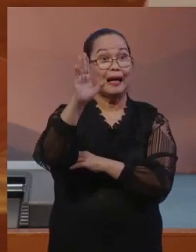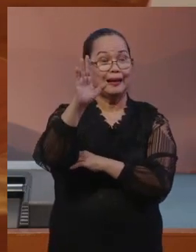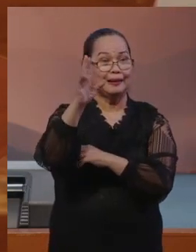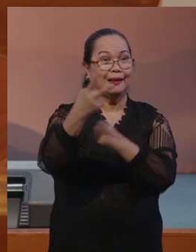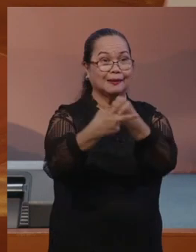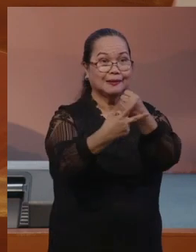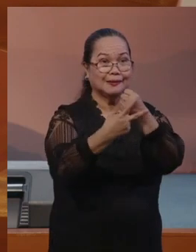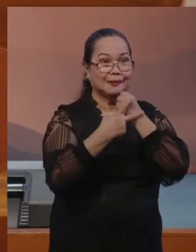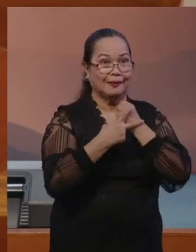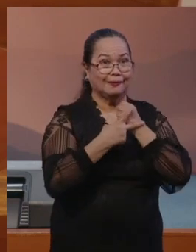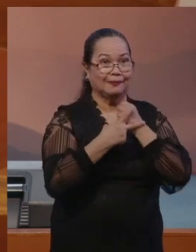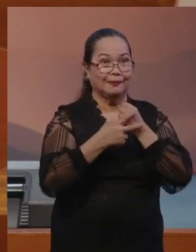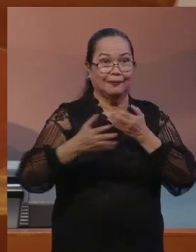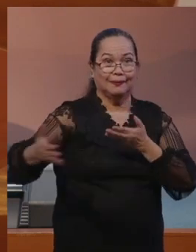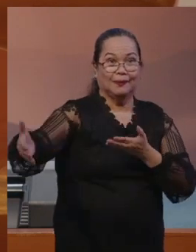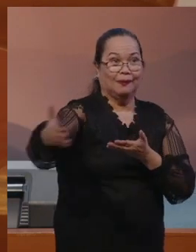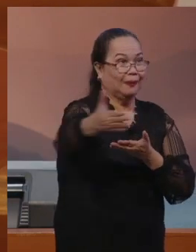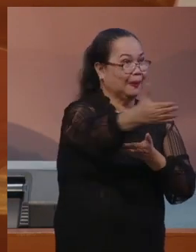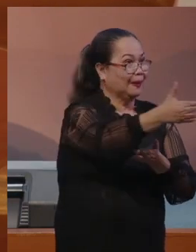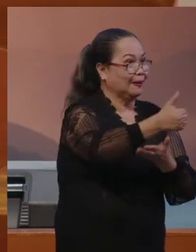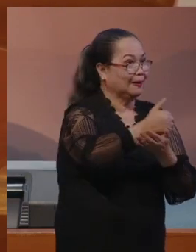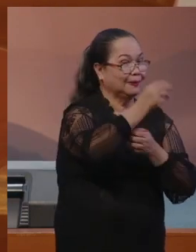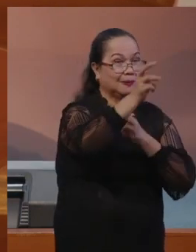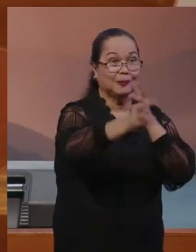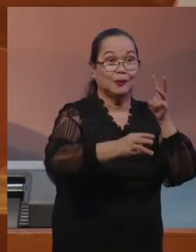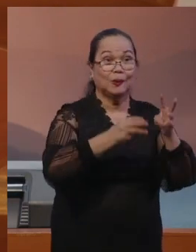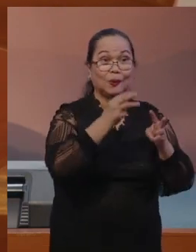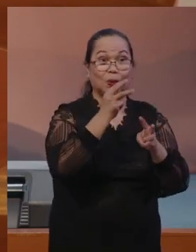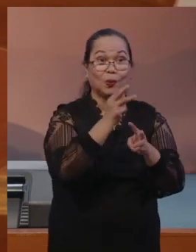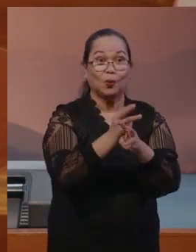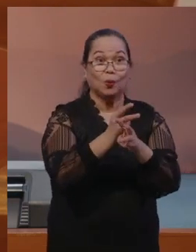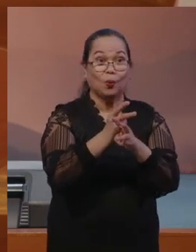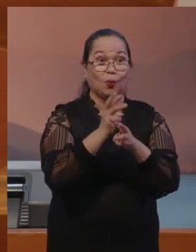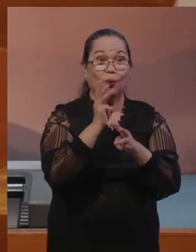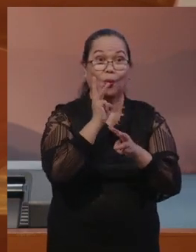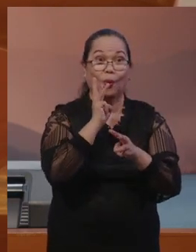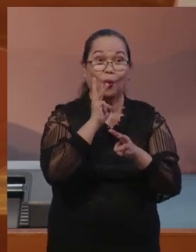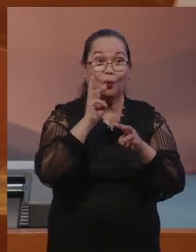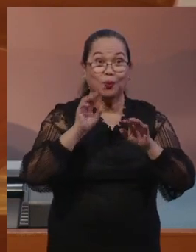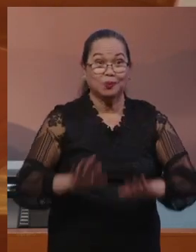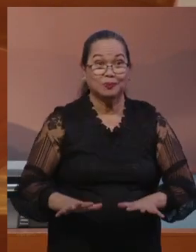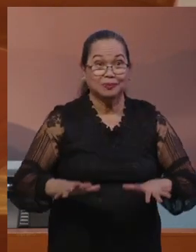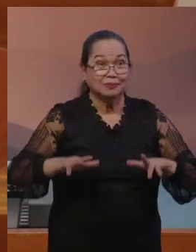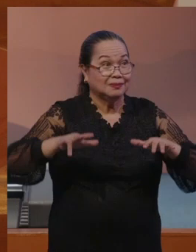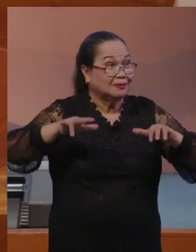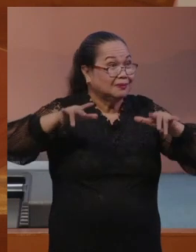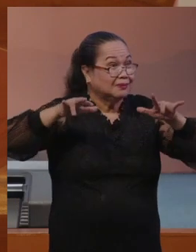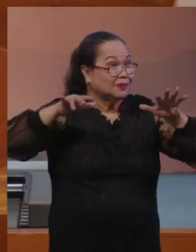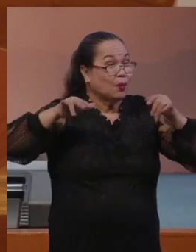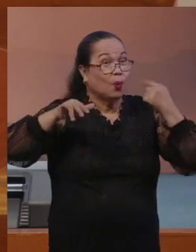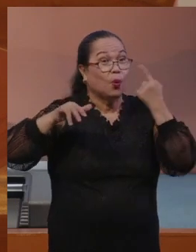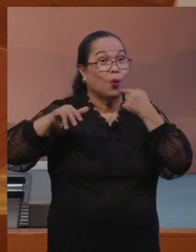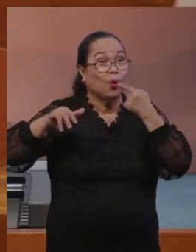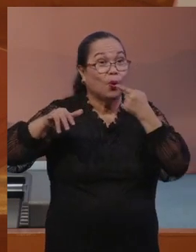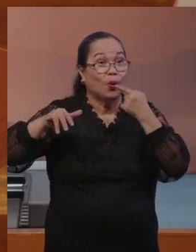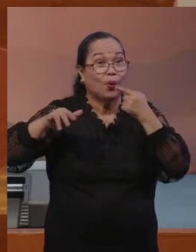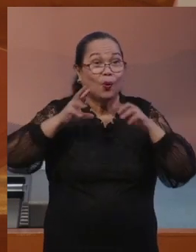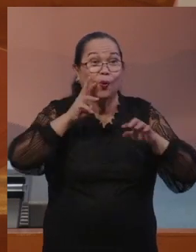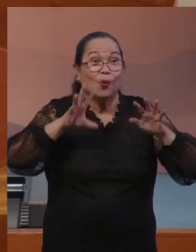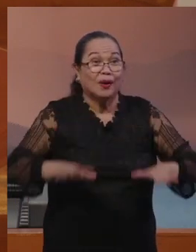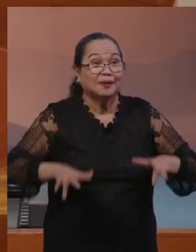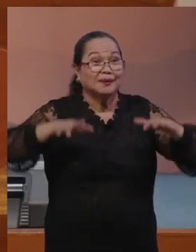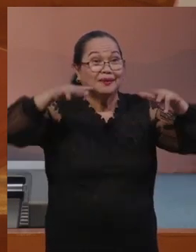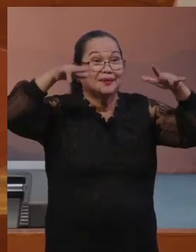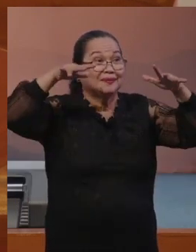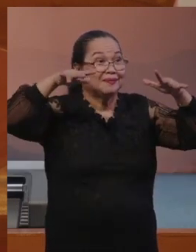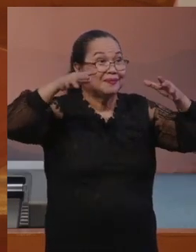kanyang nilipol ang buong mundo sa pamamagitan ng isang baha. Yung pamilya ni Noah, nilagay niya